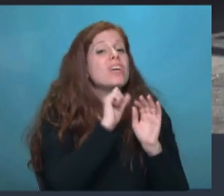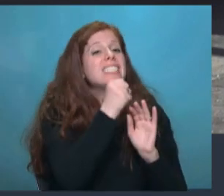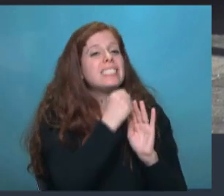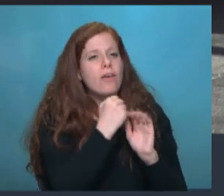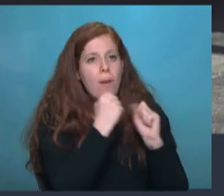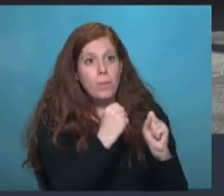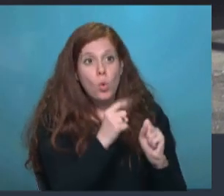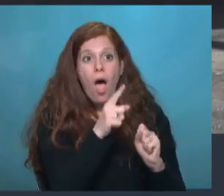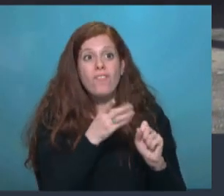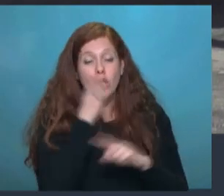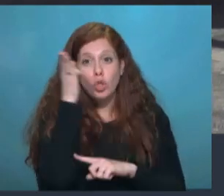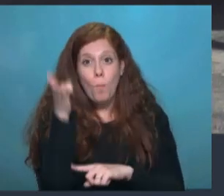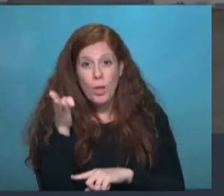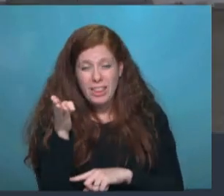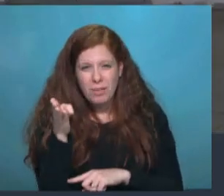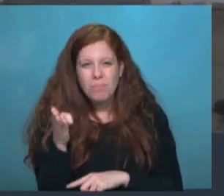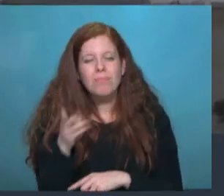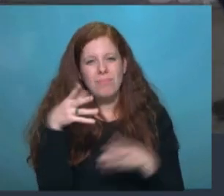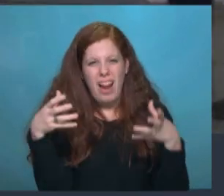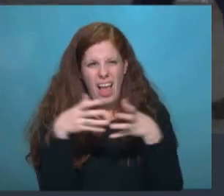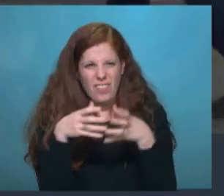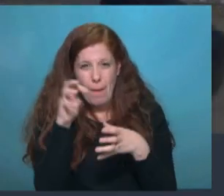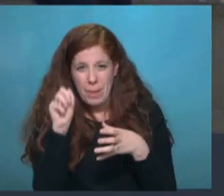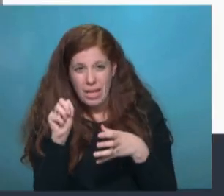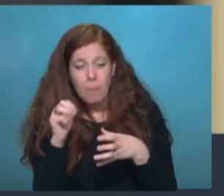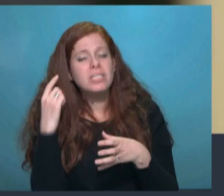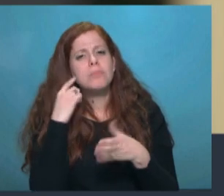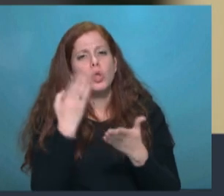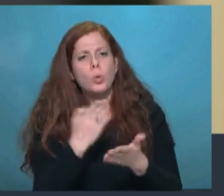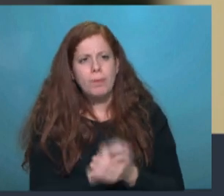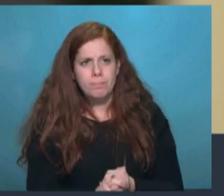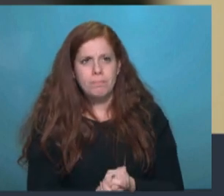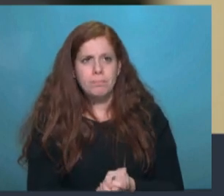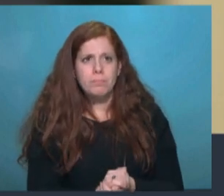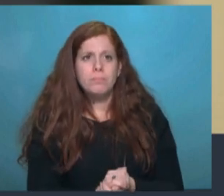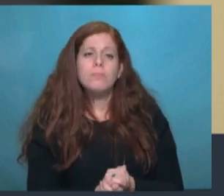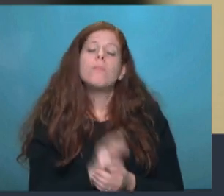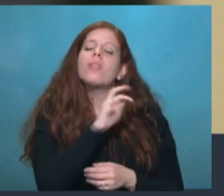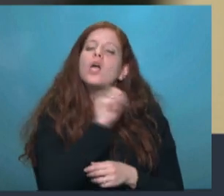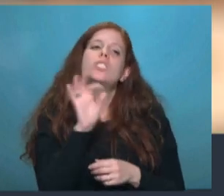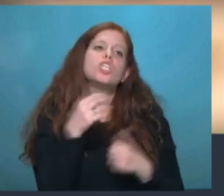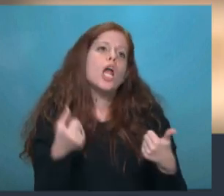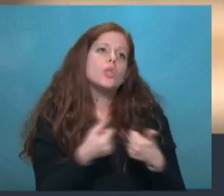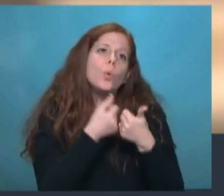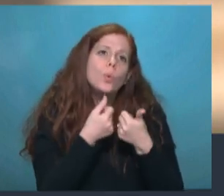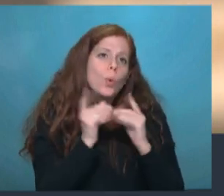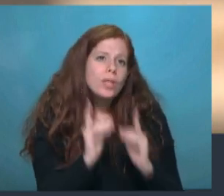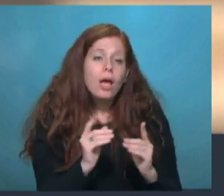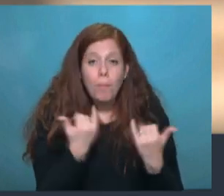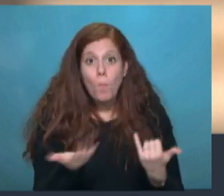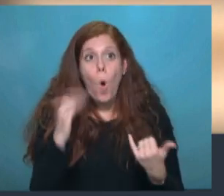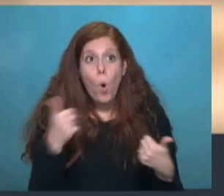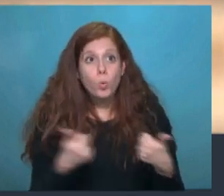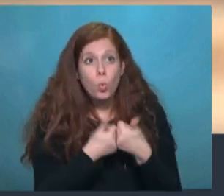אבל כשפונים לזכיינית מלגם אחרי תאונה, זה מה ששומעים. הנושא הזה של התאונות דרכים, היום הייתה עוד תאונה לאיזה